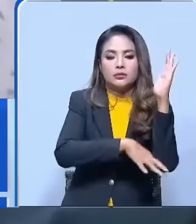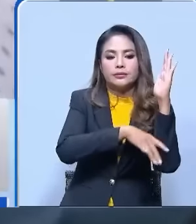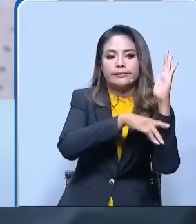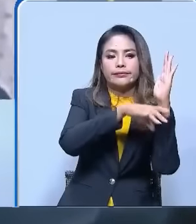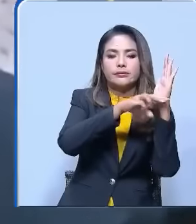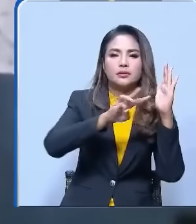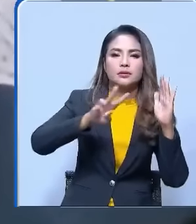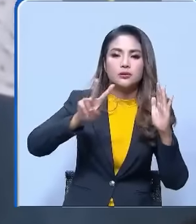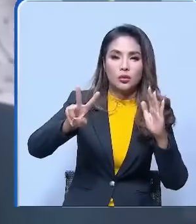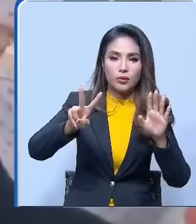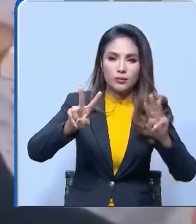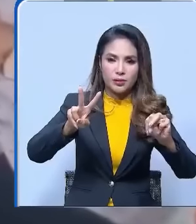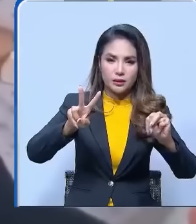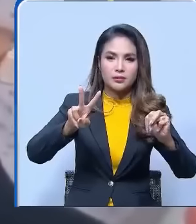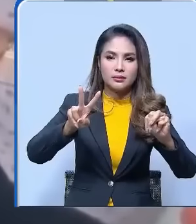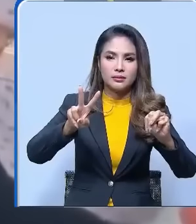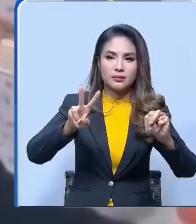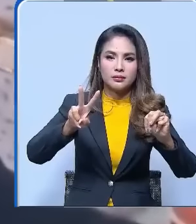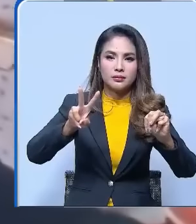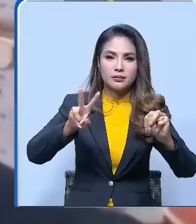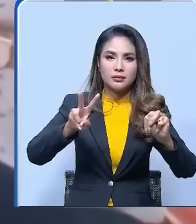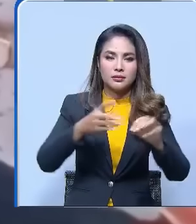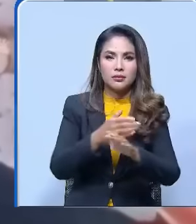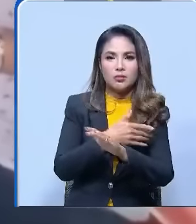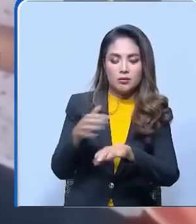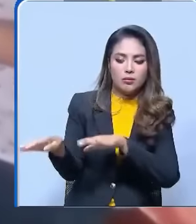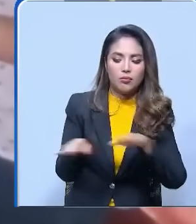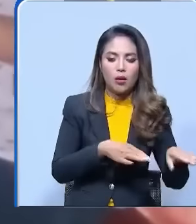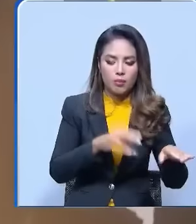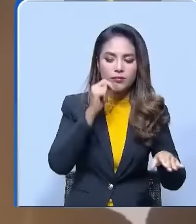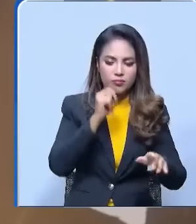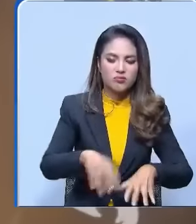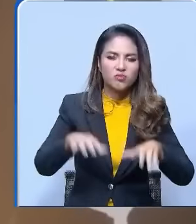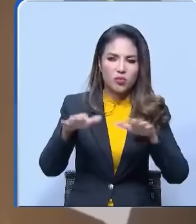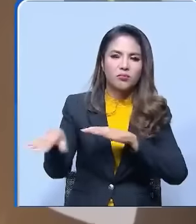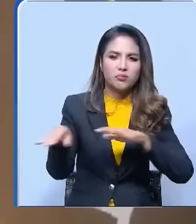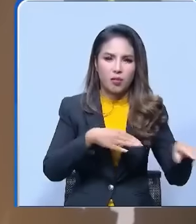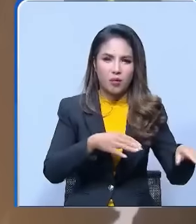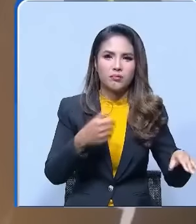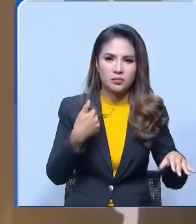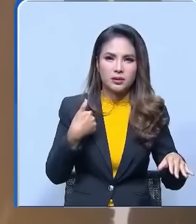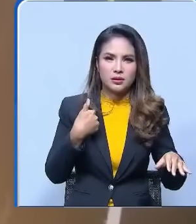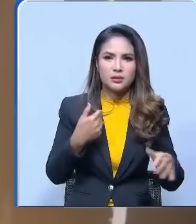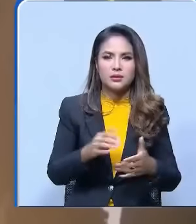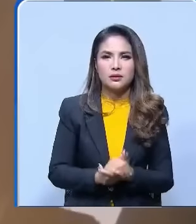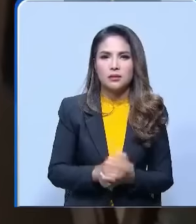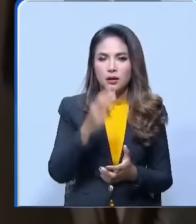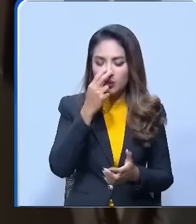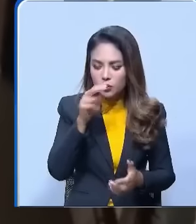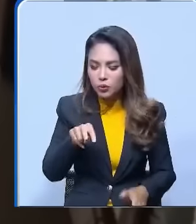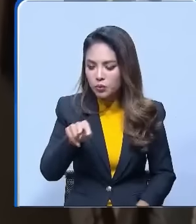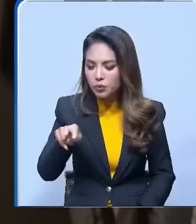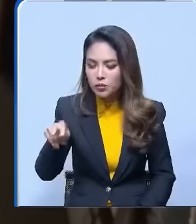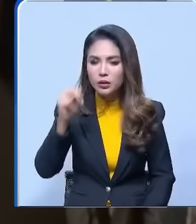ขาเตรียมพร้อมรับมือกับน้ำท่วมไว้แล้วจึงไม่ได้เสียหายมากนักแต่ยังวางใจไม่ได้ต้องคอยติดตามระดับน้ำอยู่อย่างใกล้ชิ